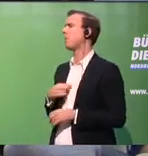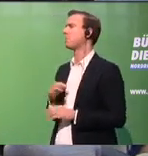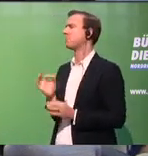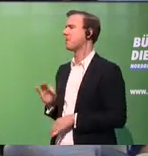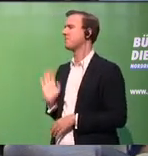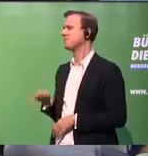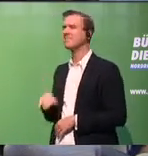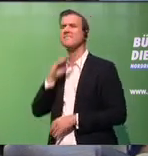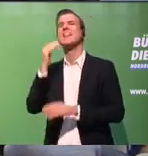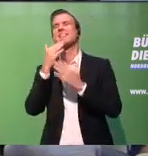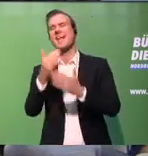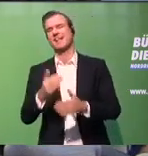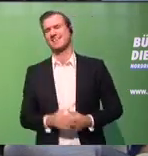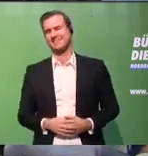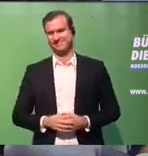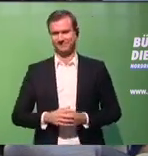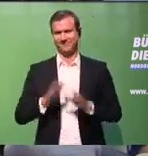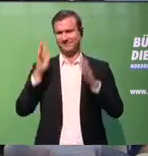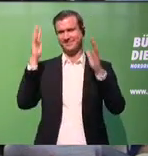Vielen Dank.